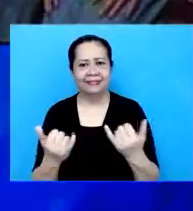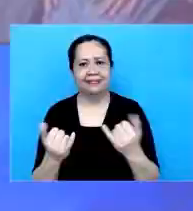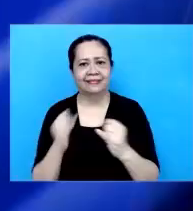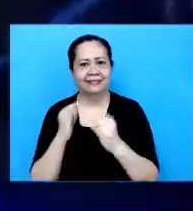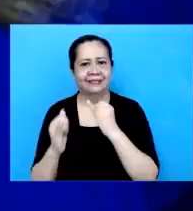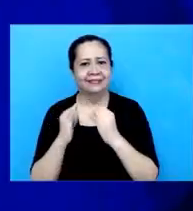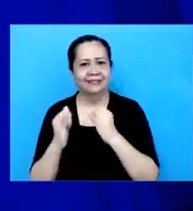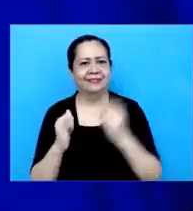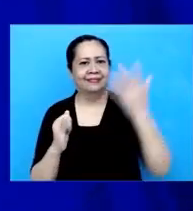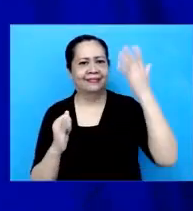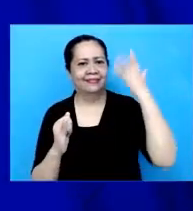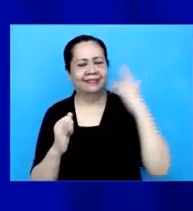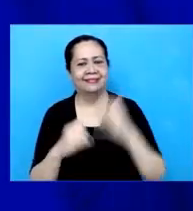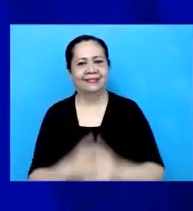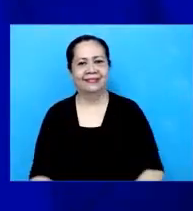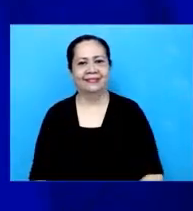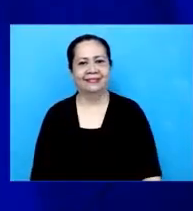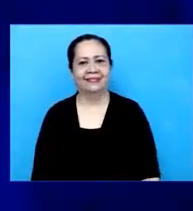tao.